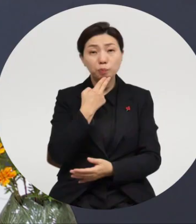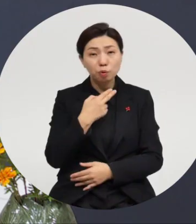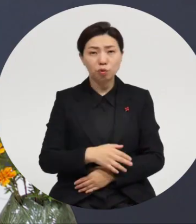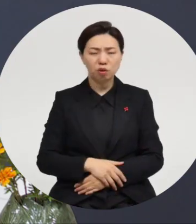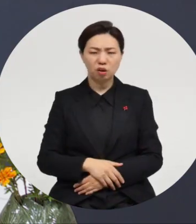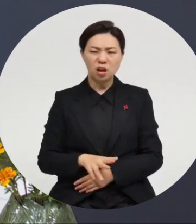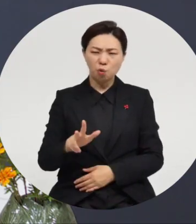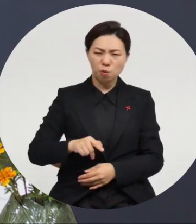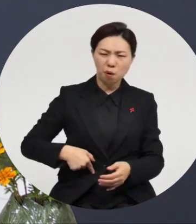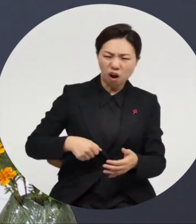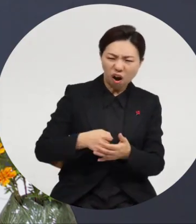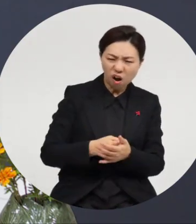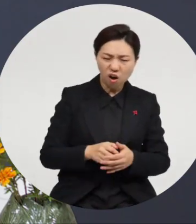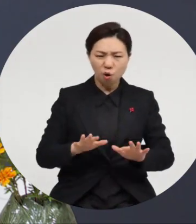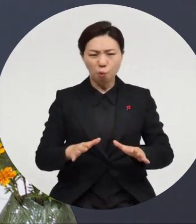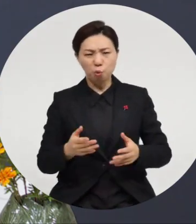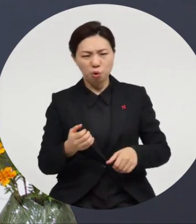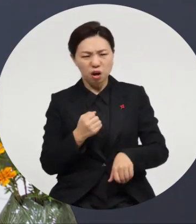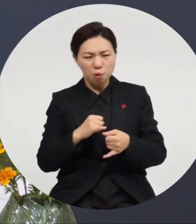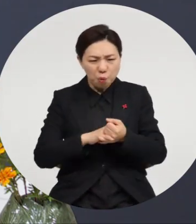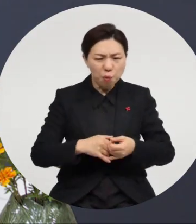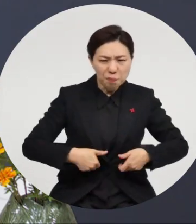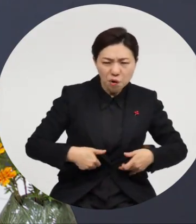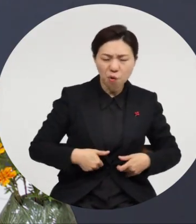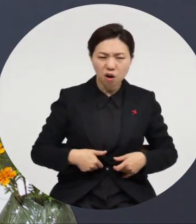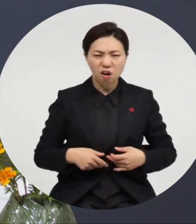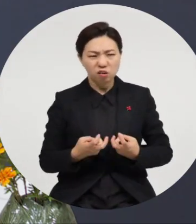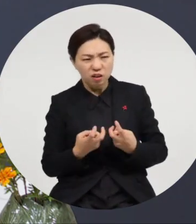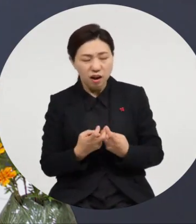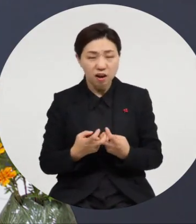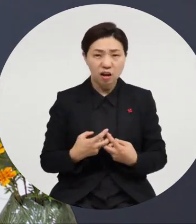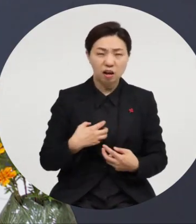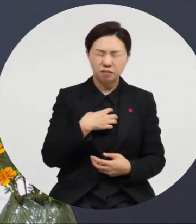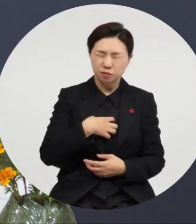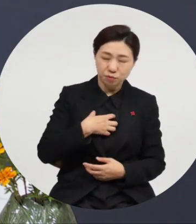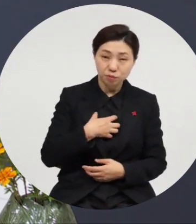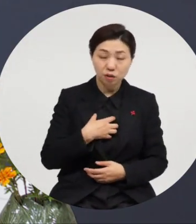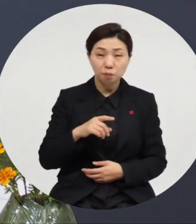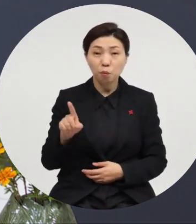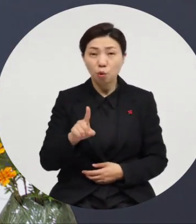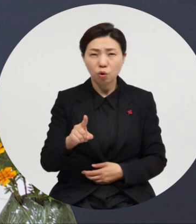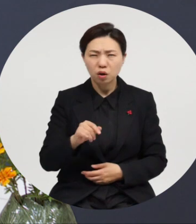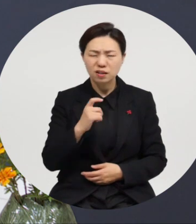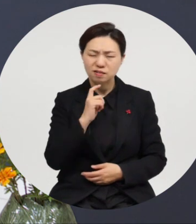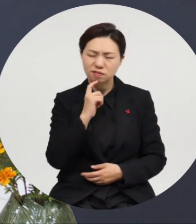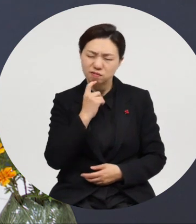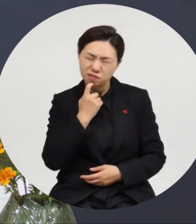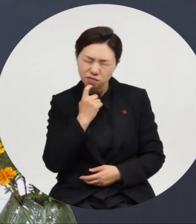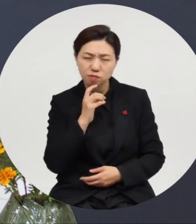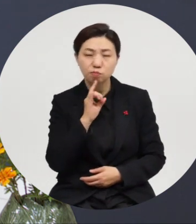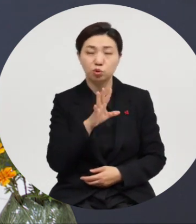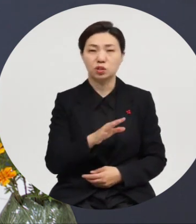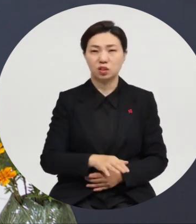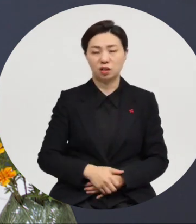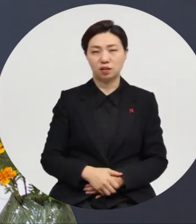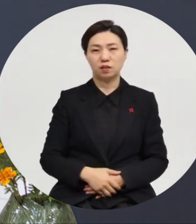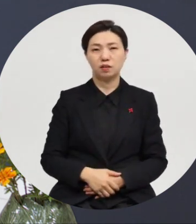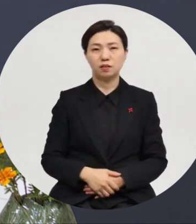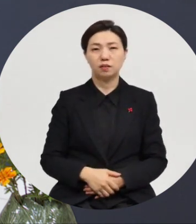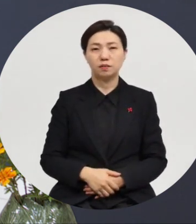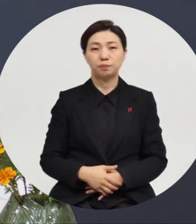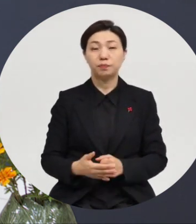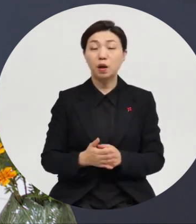않다. 내 오늘 뭘 해야 되는데 비가 와가지고 일도 못하고 큰일 났다. 이거는 집착되어